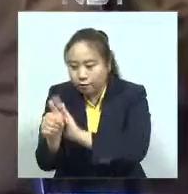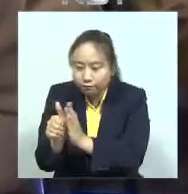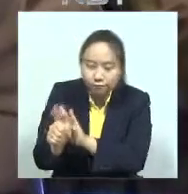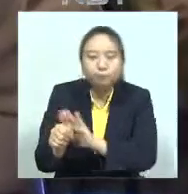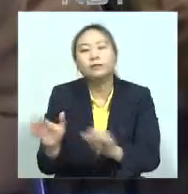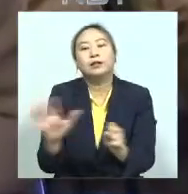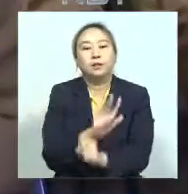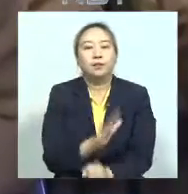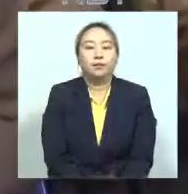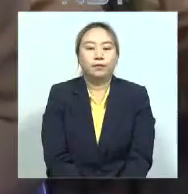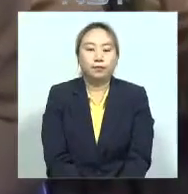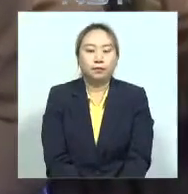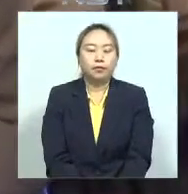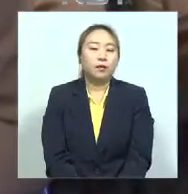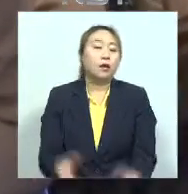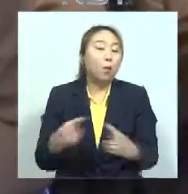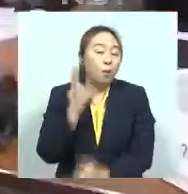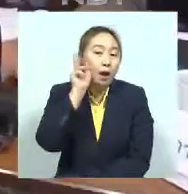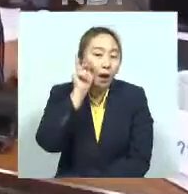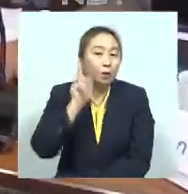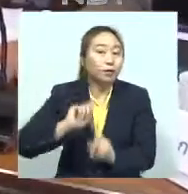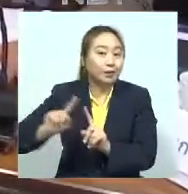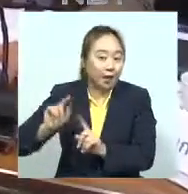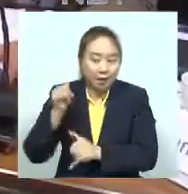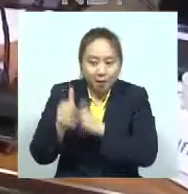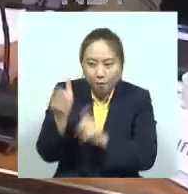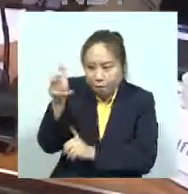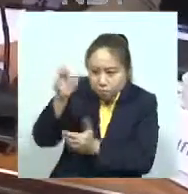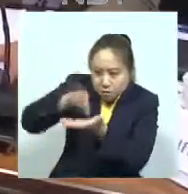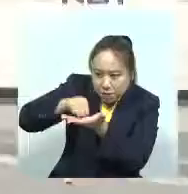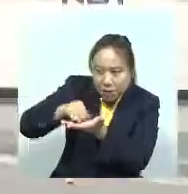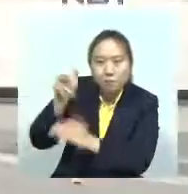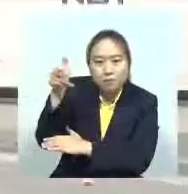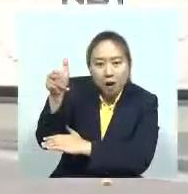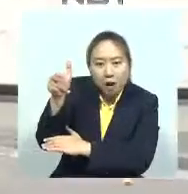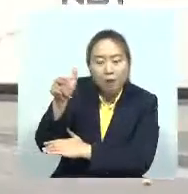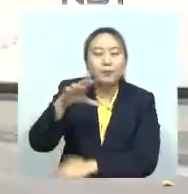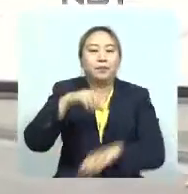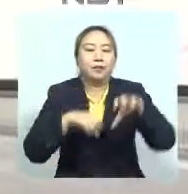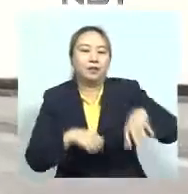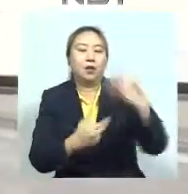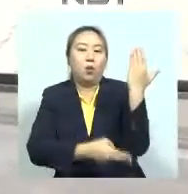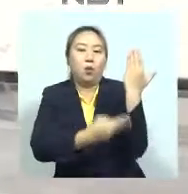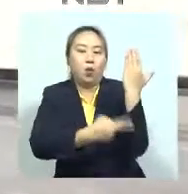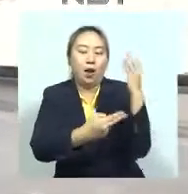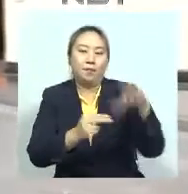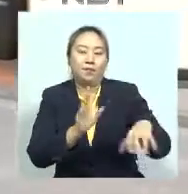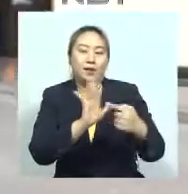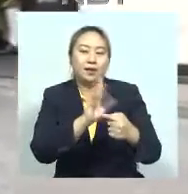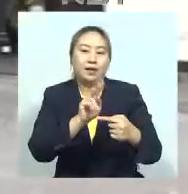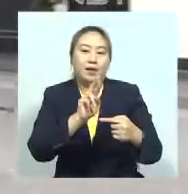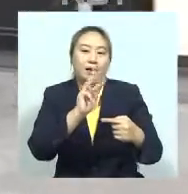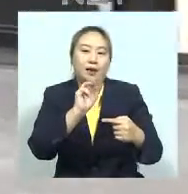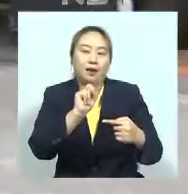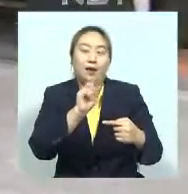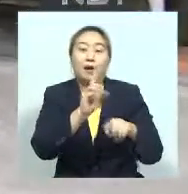ค่ะ ส่วนสื่อมวลชนที่มารายงานข่าวการประชุมครั้งนี้นะครับจะใช้สถานที่โรงแรม Grand Center Point ซึ่งเป็นศูนย์สื่อม